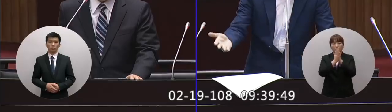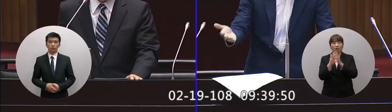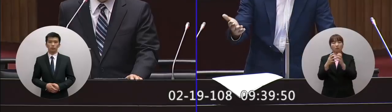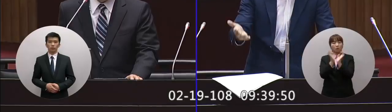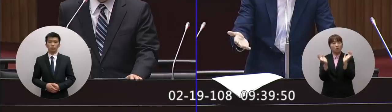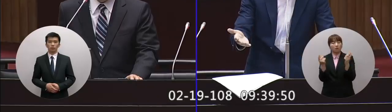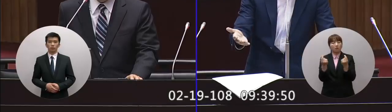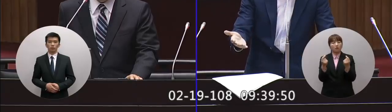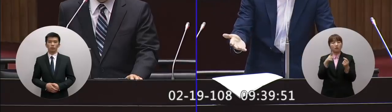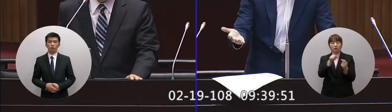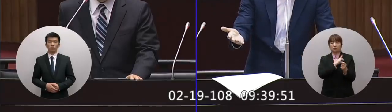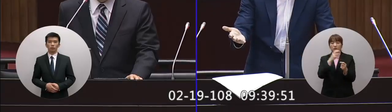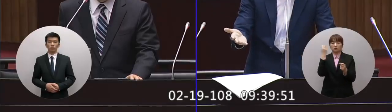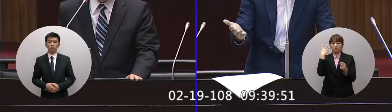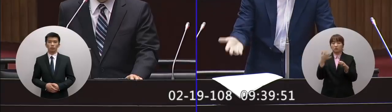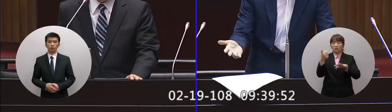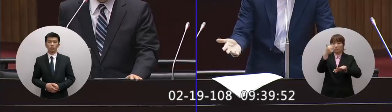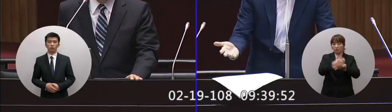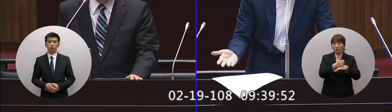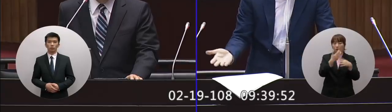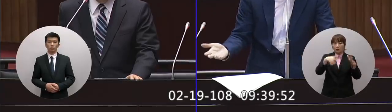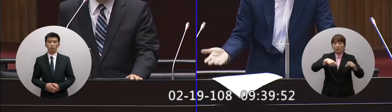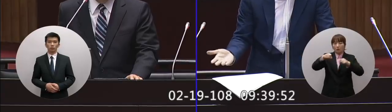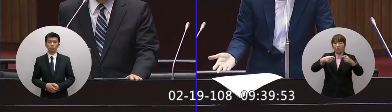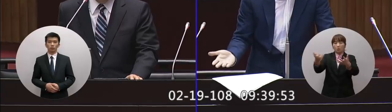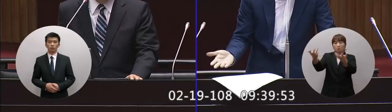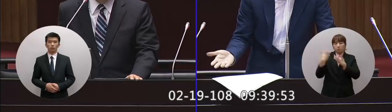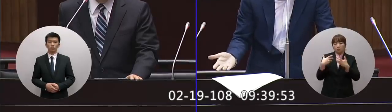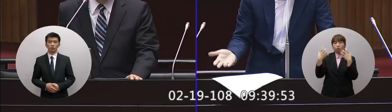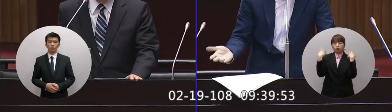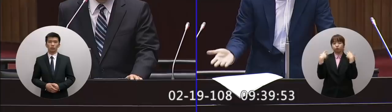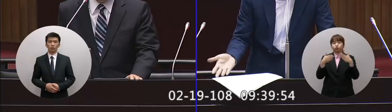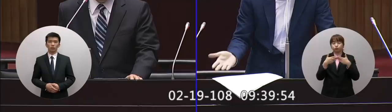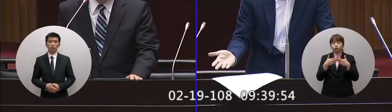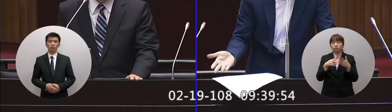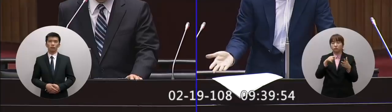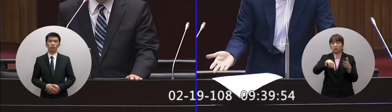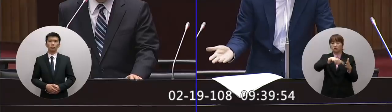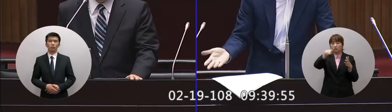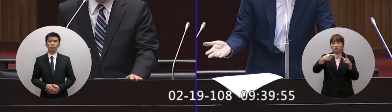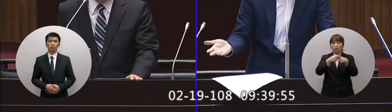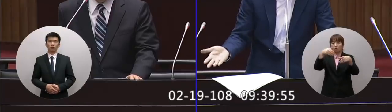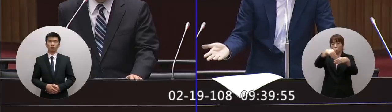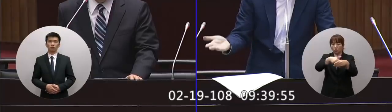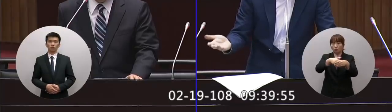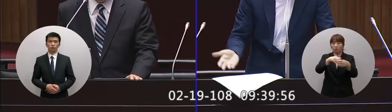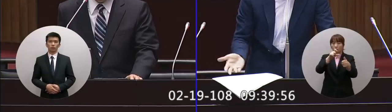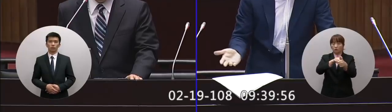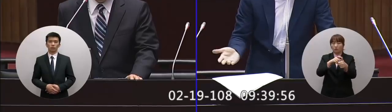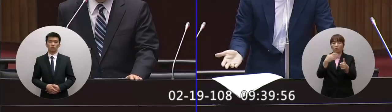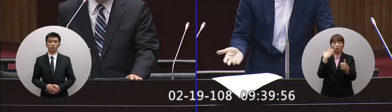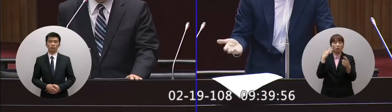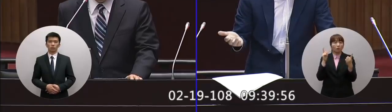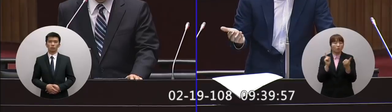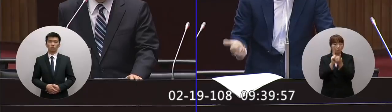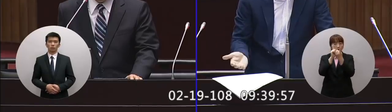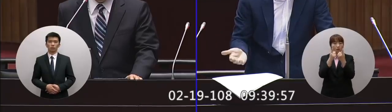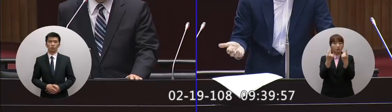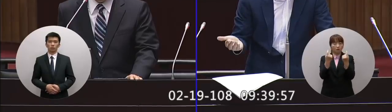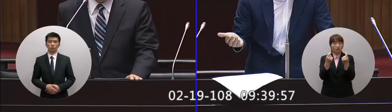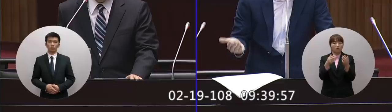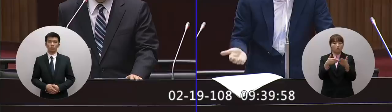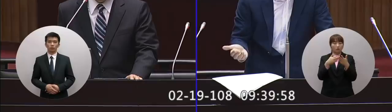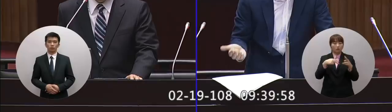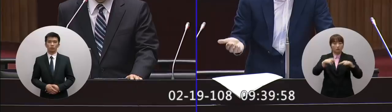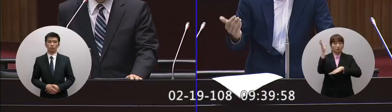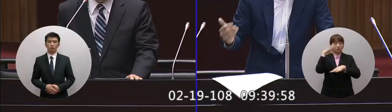那苏院长你上台以后很多政策你要承接，所以我现在要问的是说，这些公投题目如果接下来发生，行政